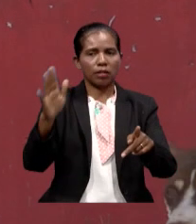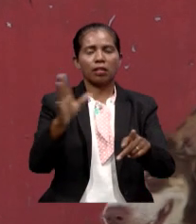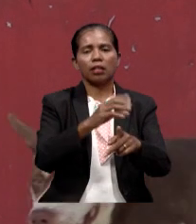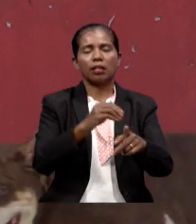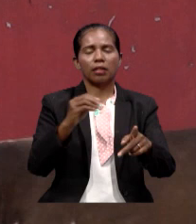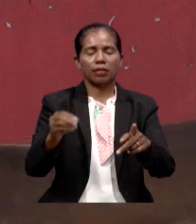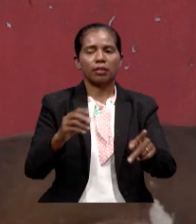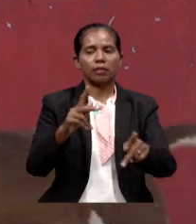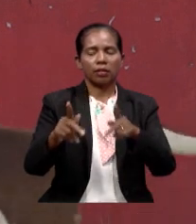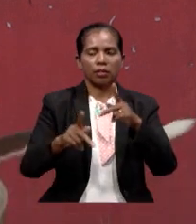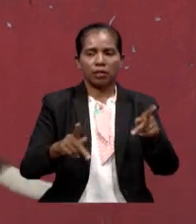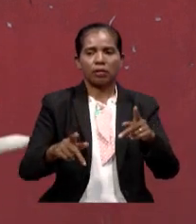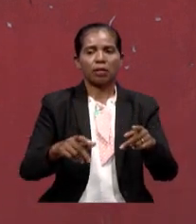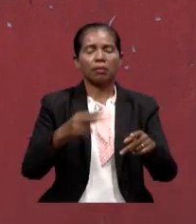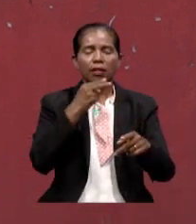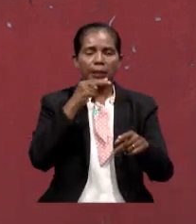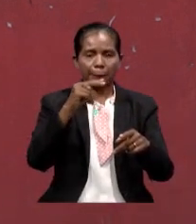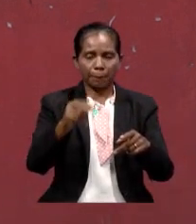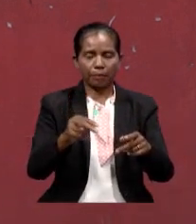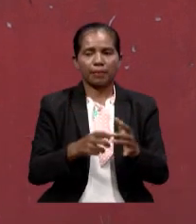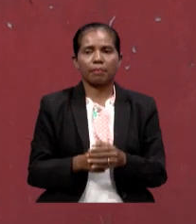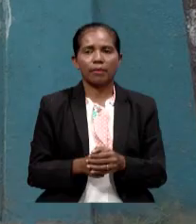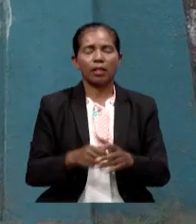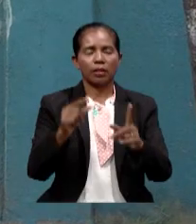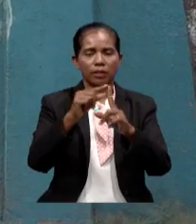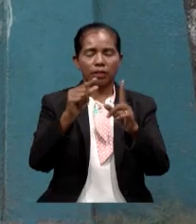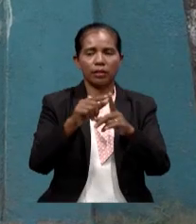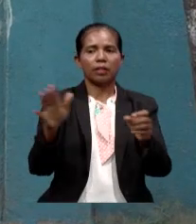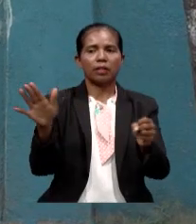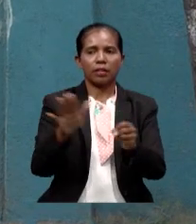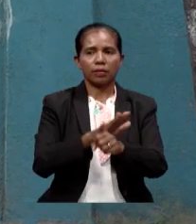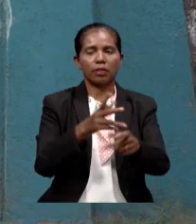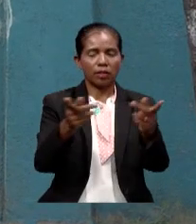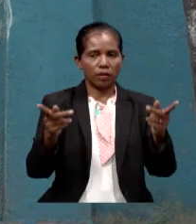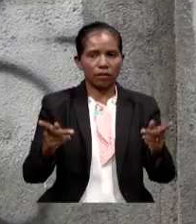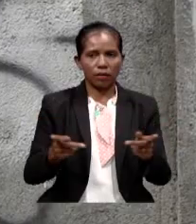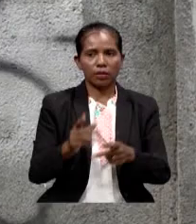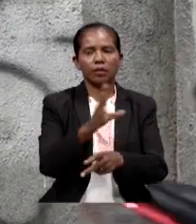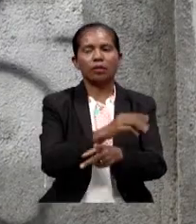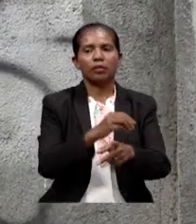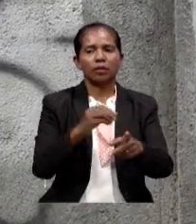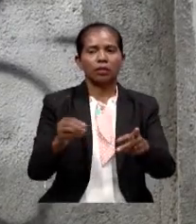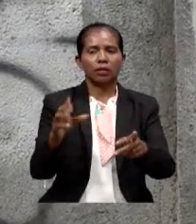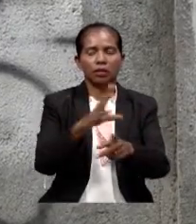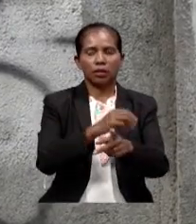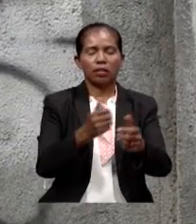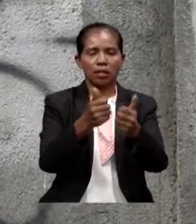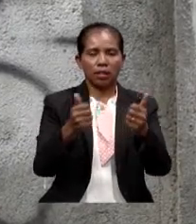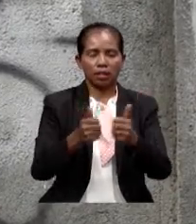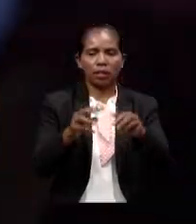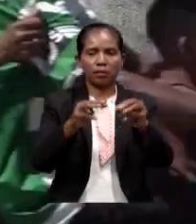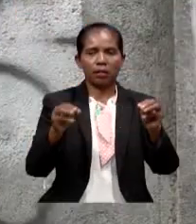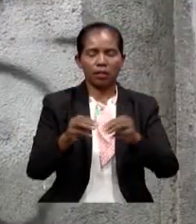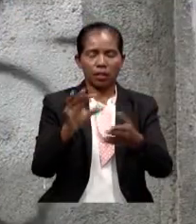atitude vandalismo. Pintura ho liofon hirak nebe na konu ia fatin publiku na konu ho simbolo arte marciais